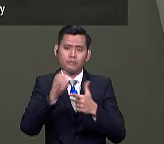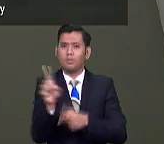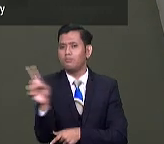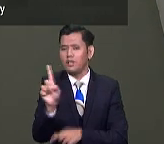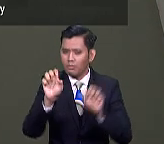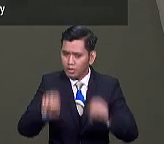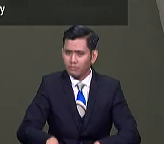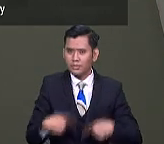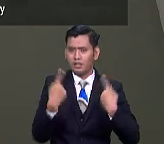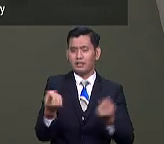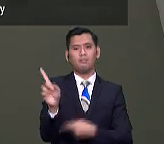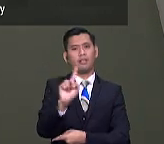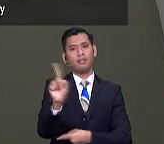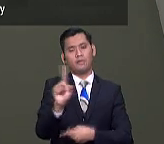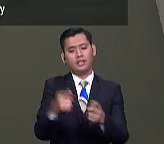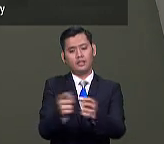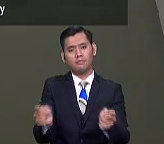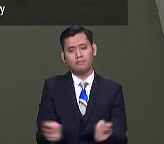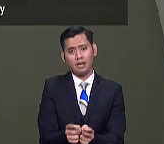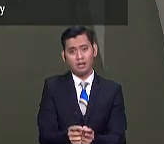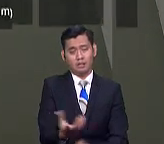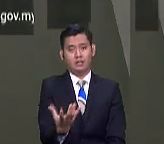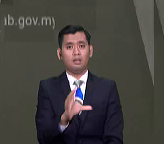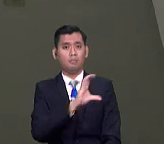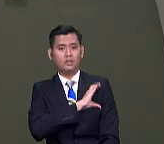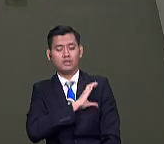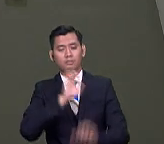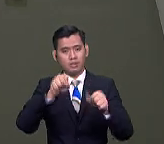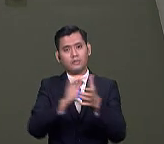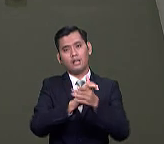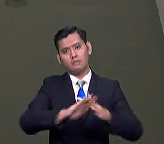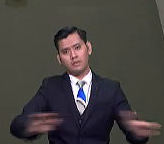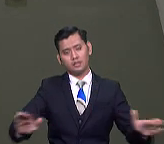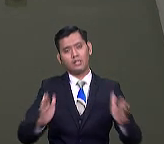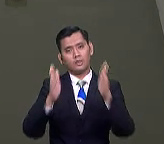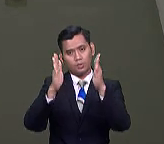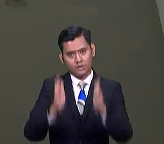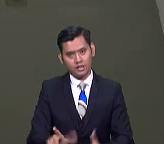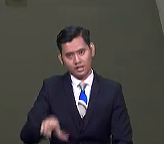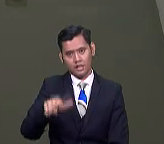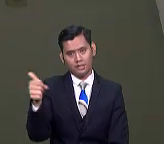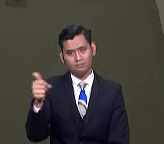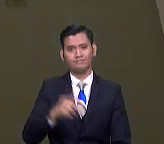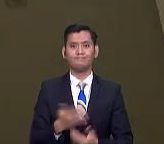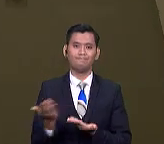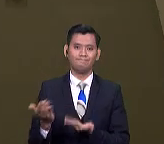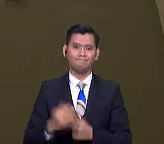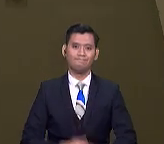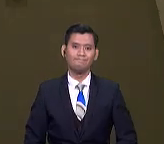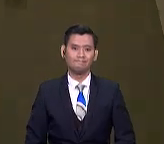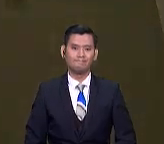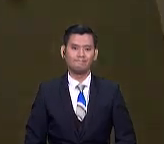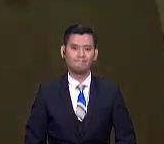farmasi berhampiran anda. Anda mungkin menyelamatkan nyawa seseorang. Syazwani Samsu, Berita RTM.